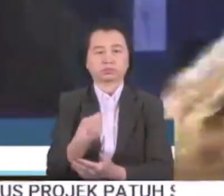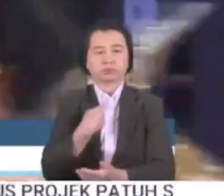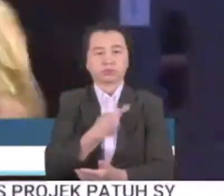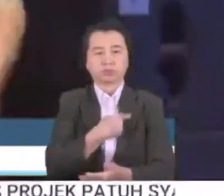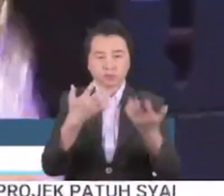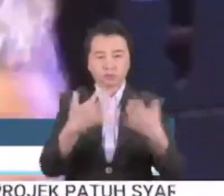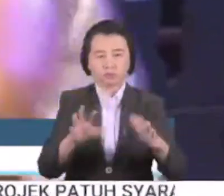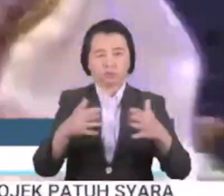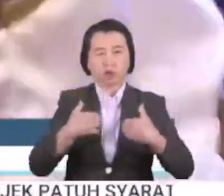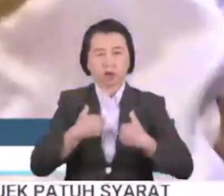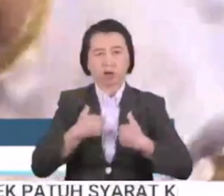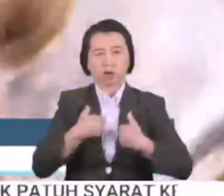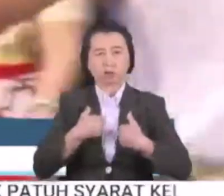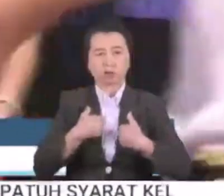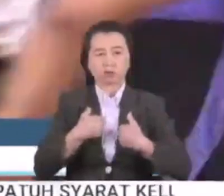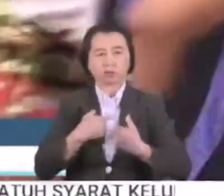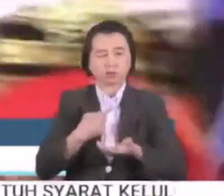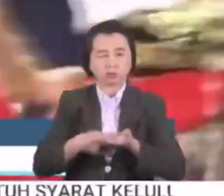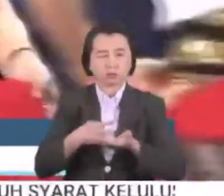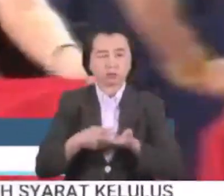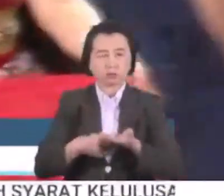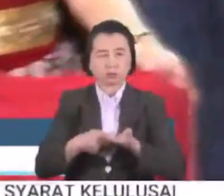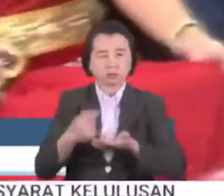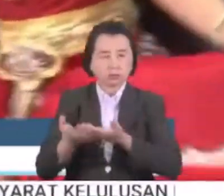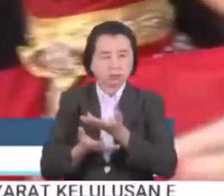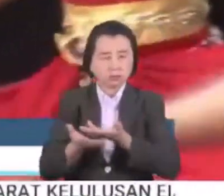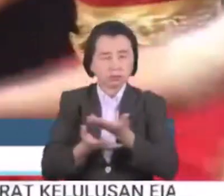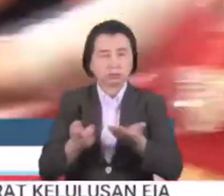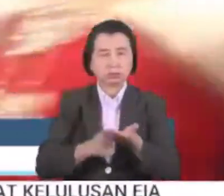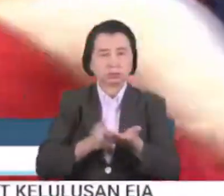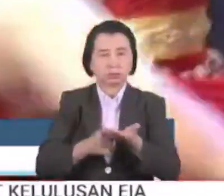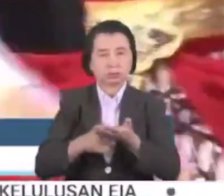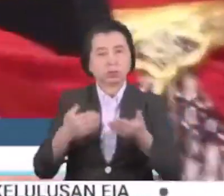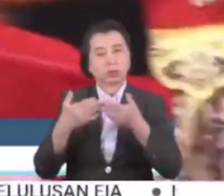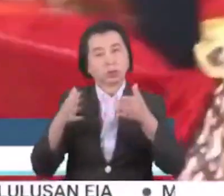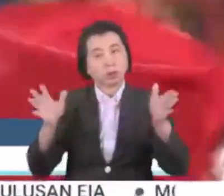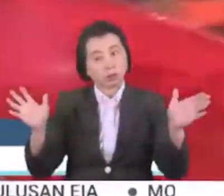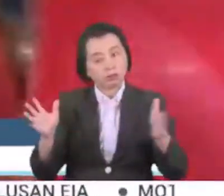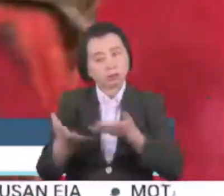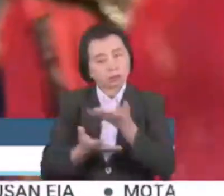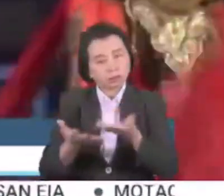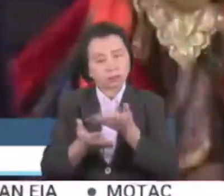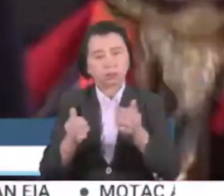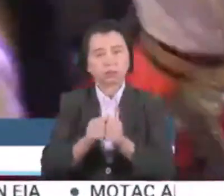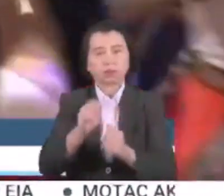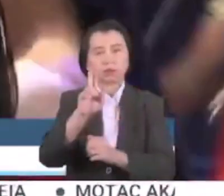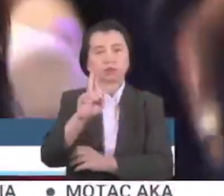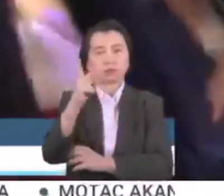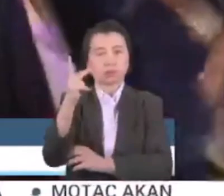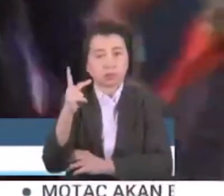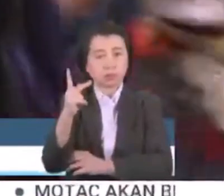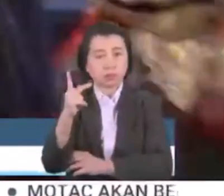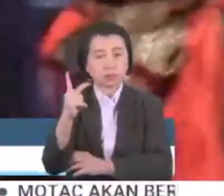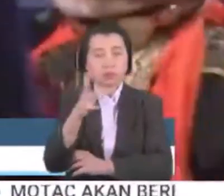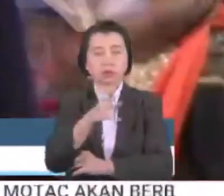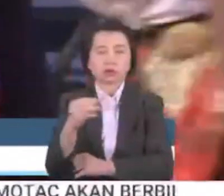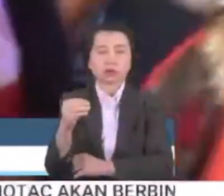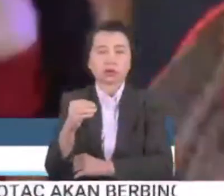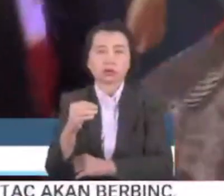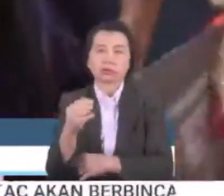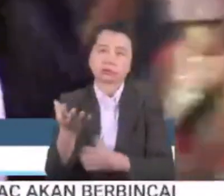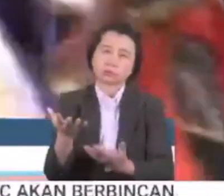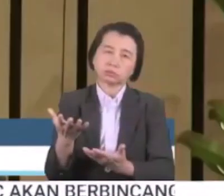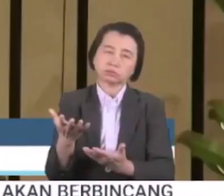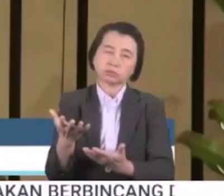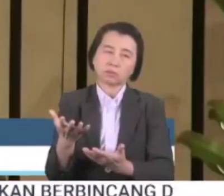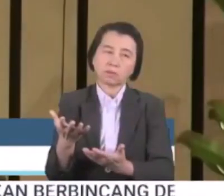Kita telah mengadakan perbincangan yang sangat terbuka dengan United Kingdom, dan dari